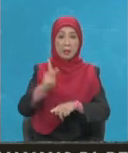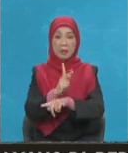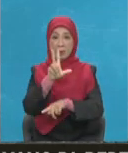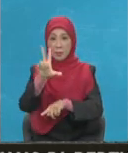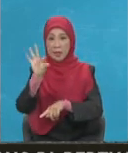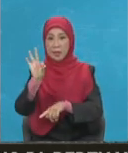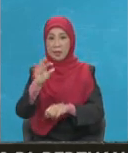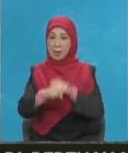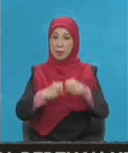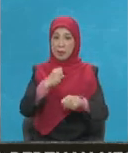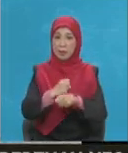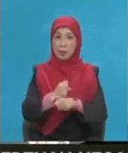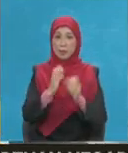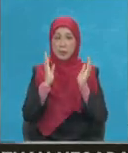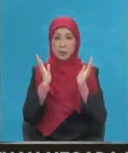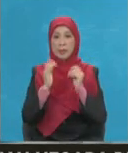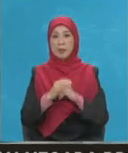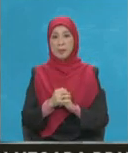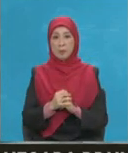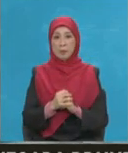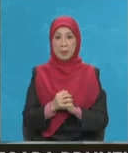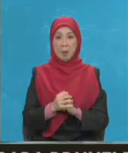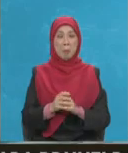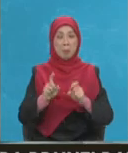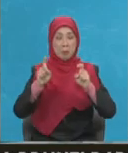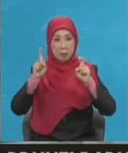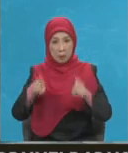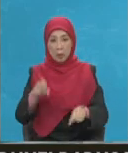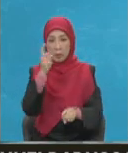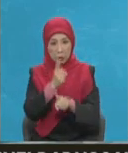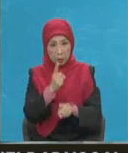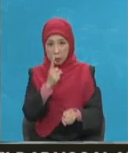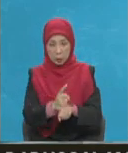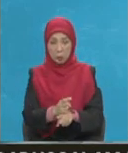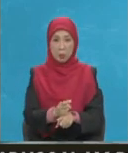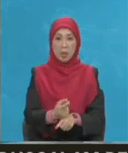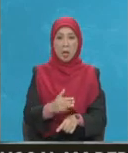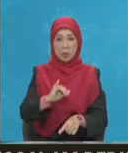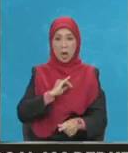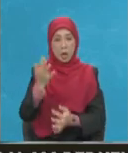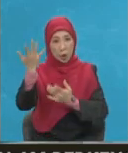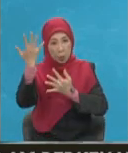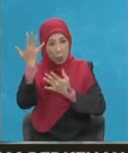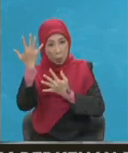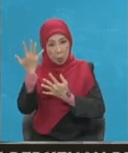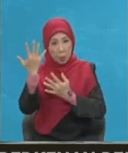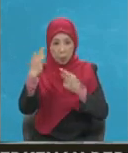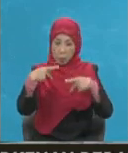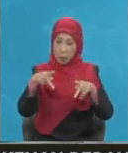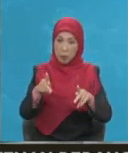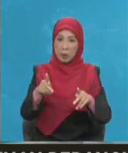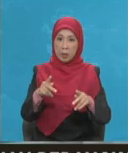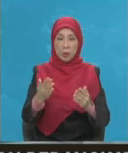ke-39 tahun Brunei Darussalam. Memang setiap tahun memang saya tunggu peluang yang